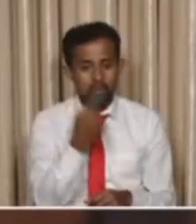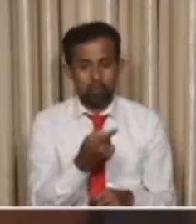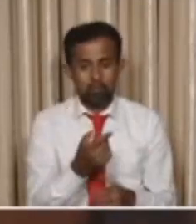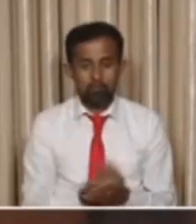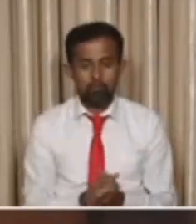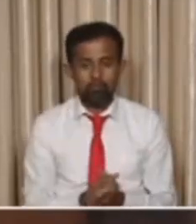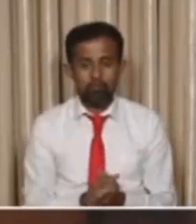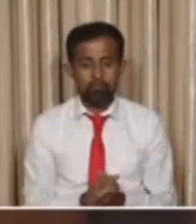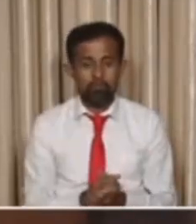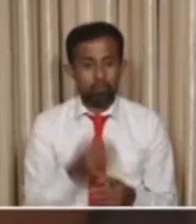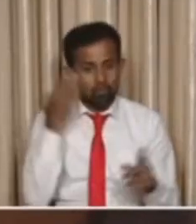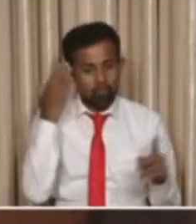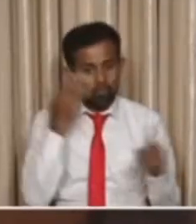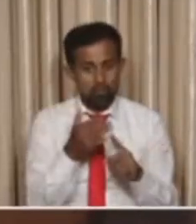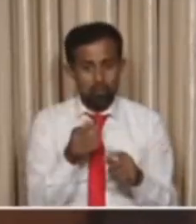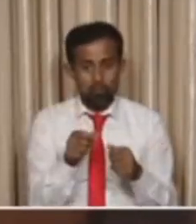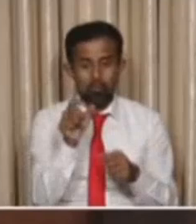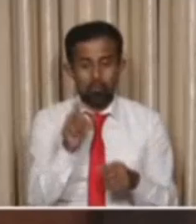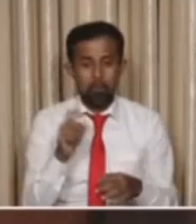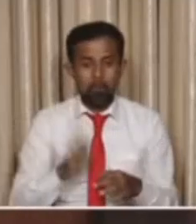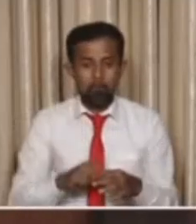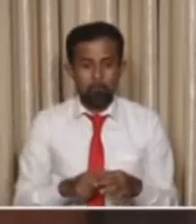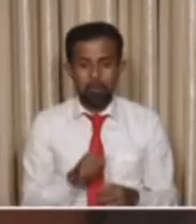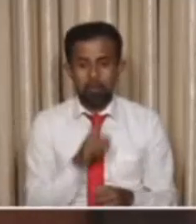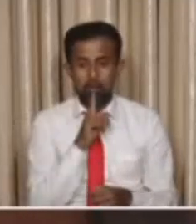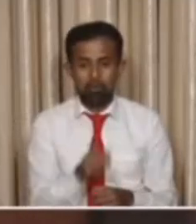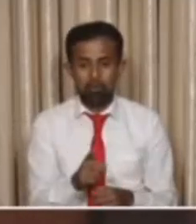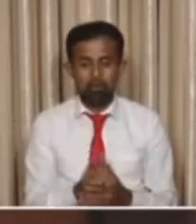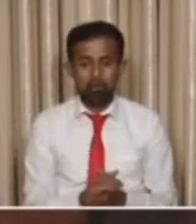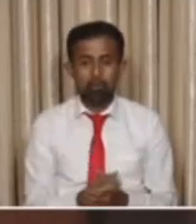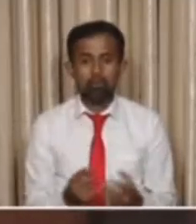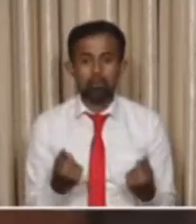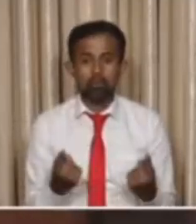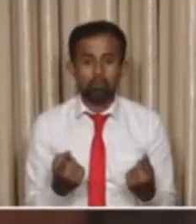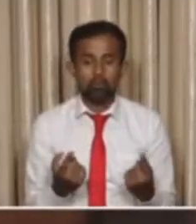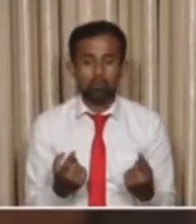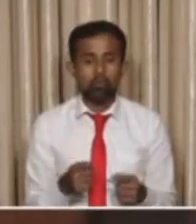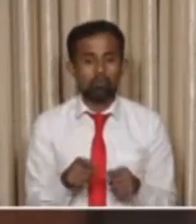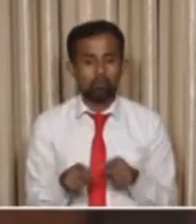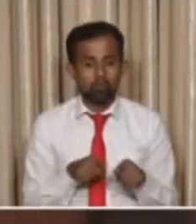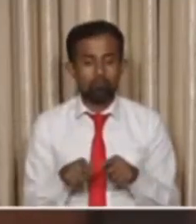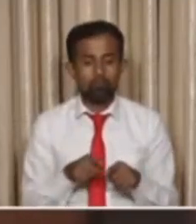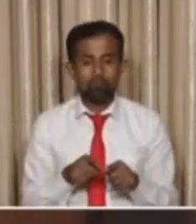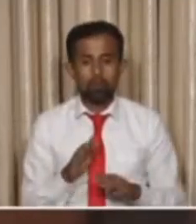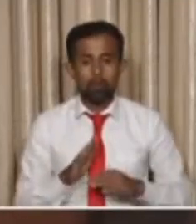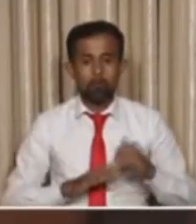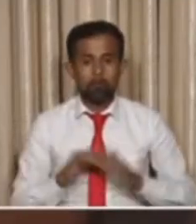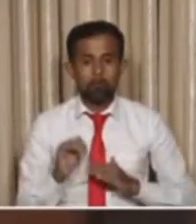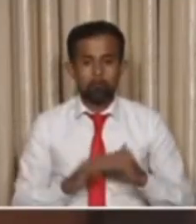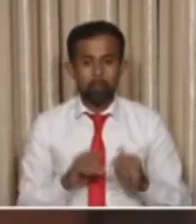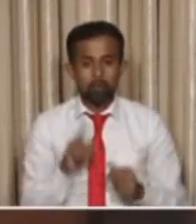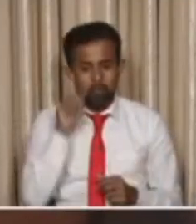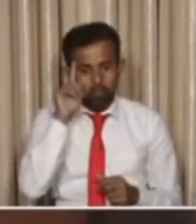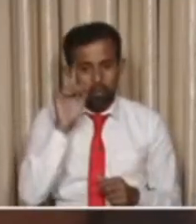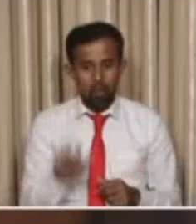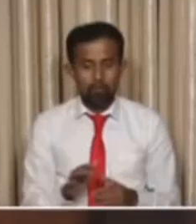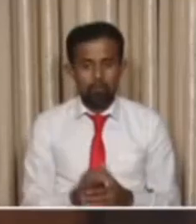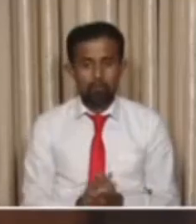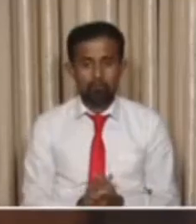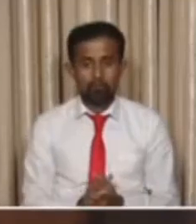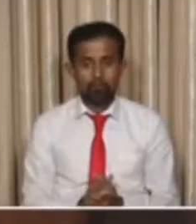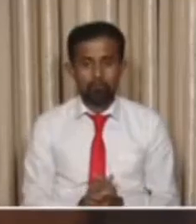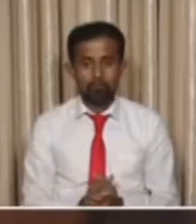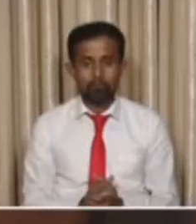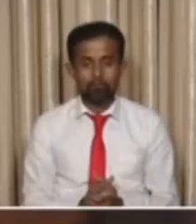பயன்படுத்தியிருந்தார்கள். அந்த அதை அந்த பாராளுமன்றத்தில் அந்த சிறப்புரிமை கேள்வியை எழுதினவர்களுக்கு இருவருக்கும் அந்த சிறப்புரிமை எழுதி கொடுத்தது இந்த நாட்டுடைய ஜனாதிபதி என்ற சந்தேகம்